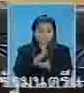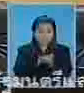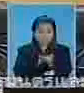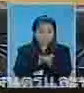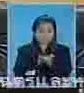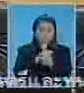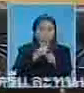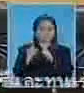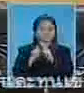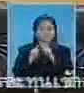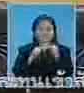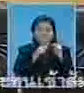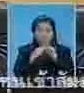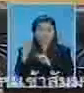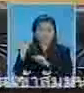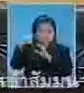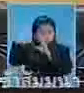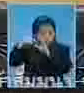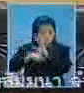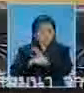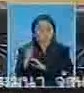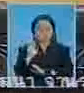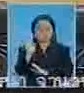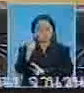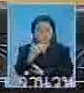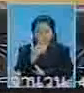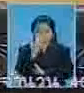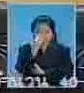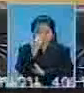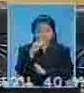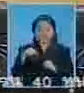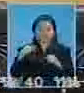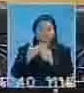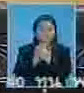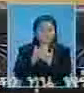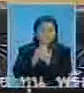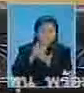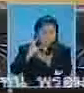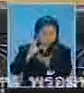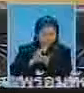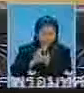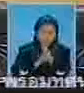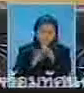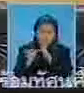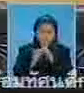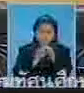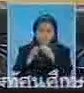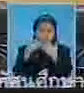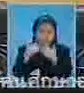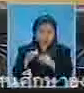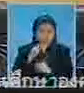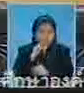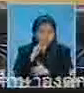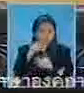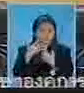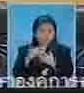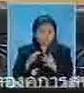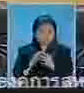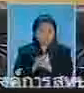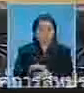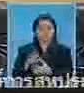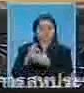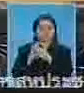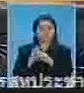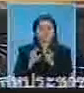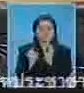ไม่อภิปรายมากนักในเรื่องนี้เพราะว่าเราก็ได้มีโอกาสได้ชี้แจงกันไปหลายครั้งนะครับล่าสุดก็ในช่วง